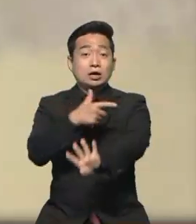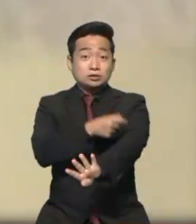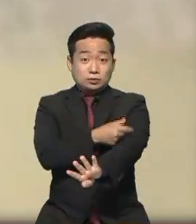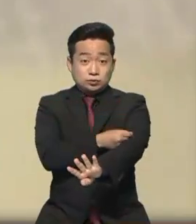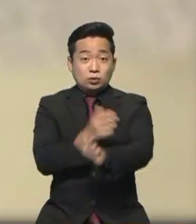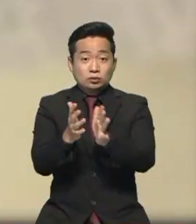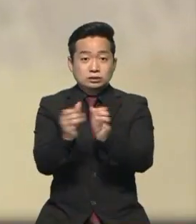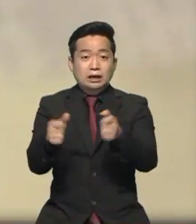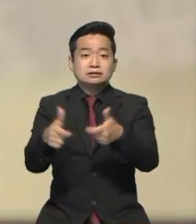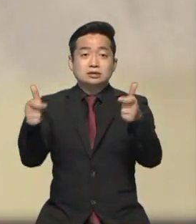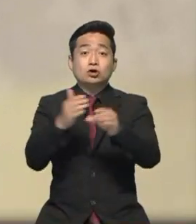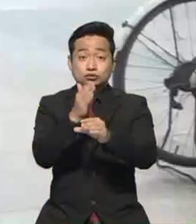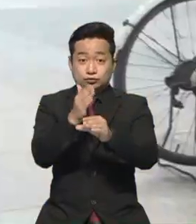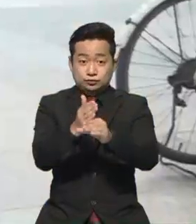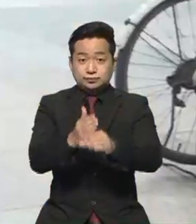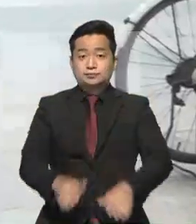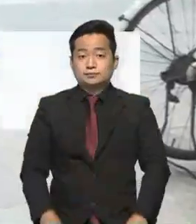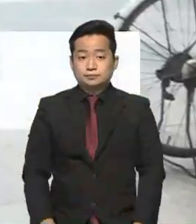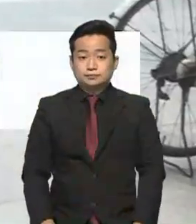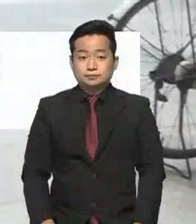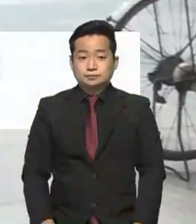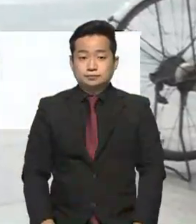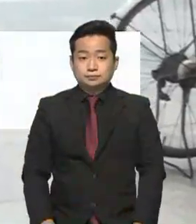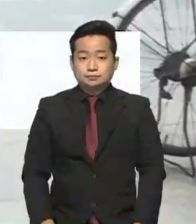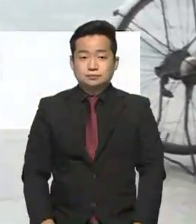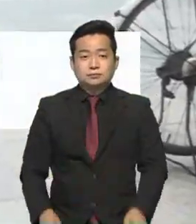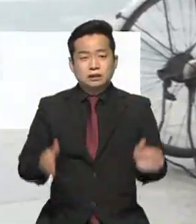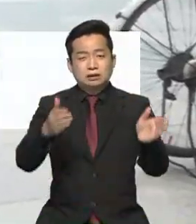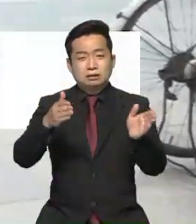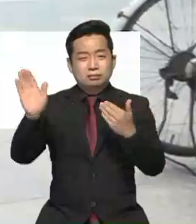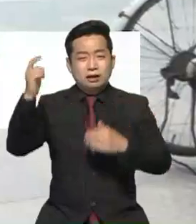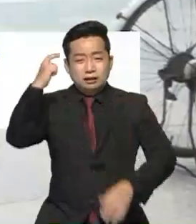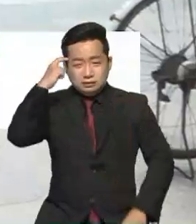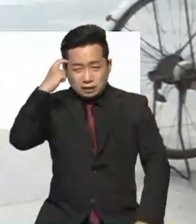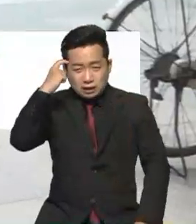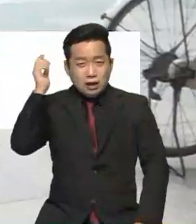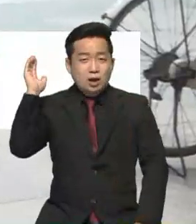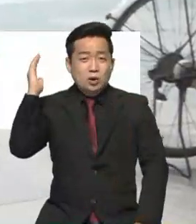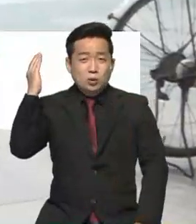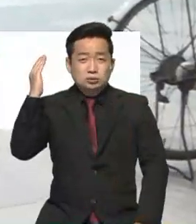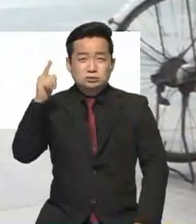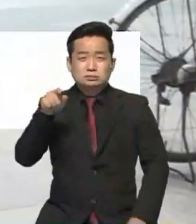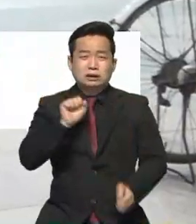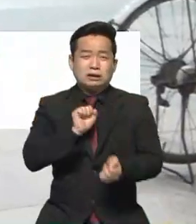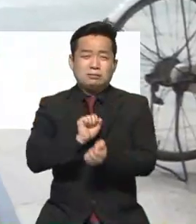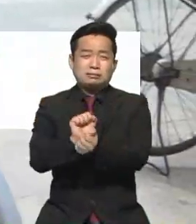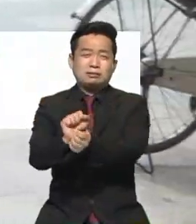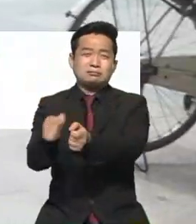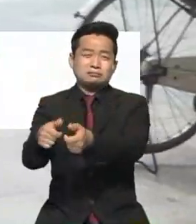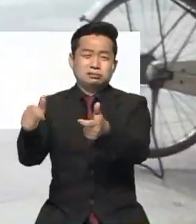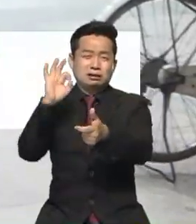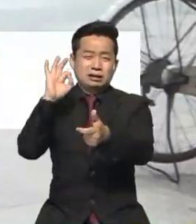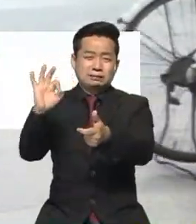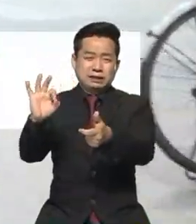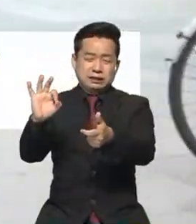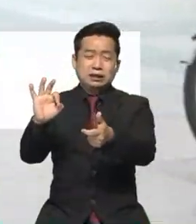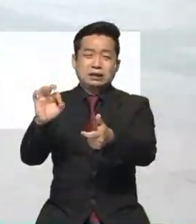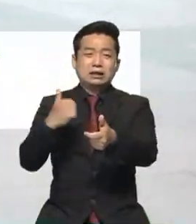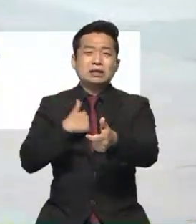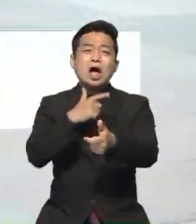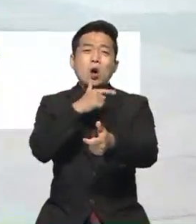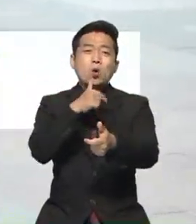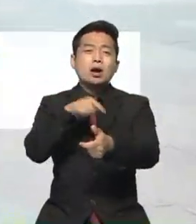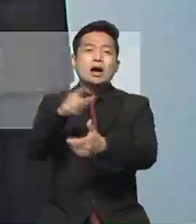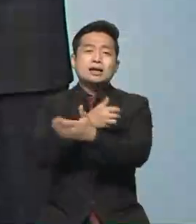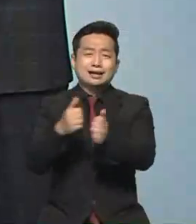사람도 늘고 있습니다. 그냥 넘어가려니 했는데 요즘을 찾고 이렇게 번지니까는 그래서 모를래